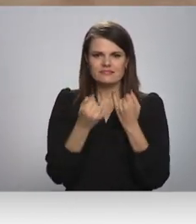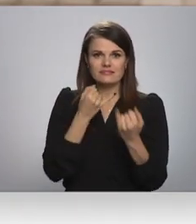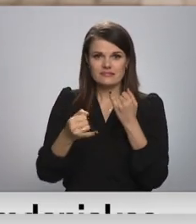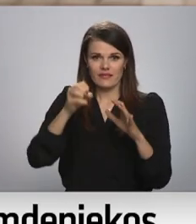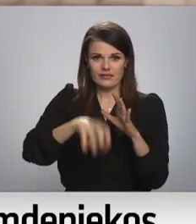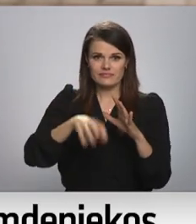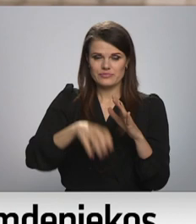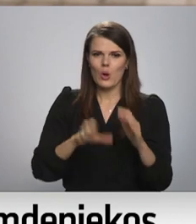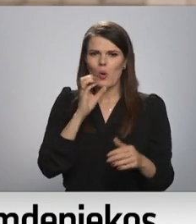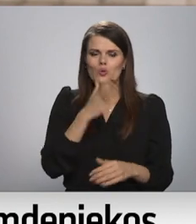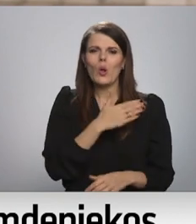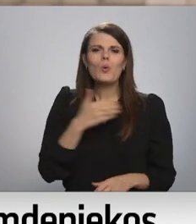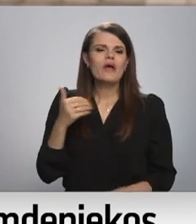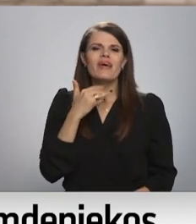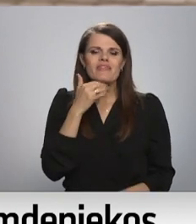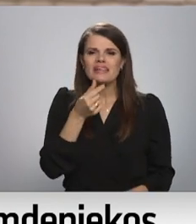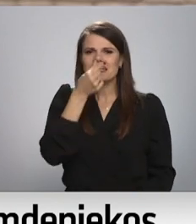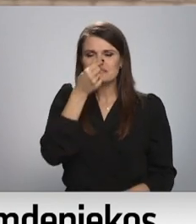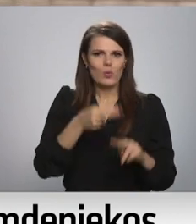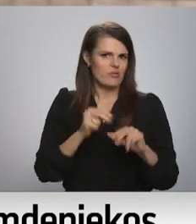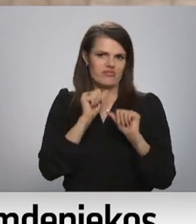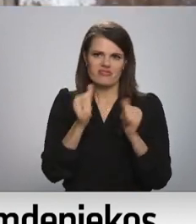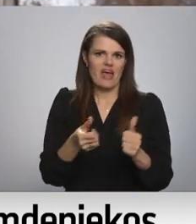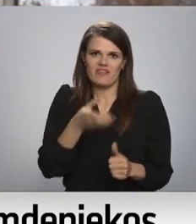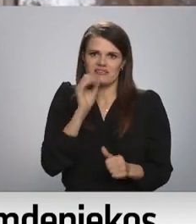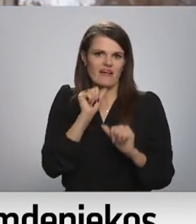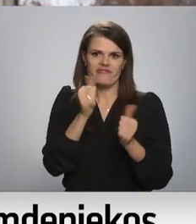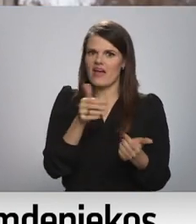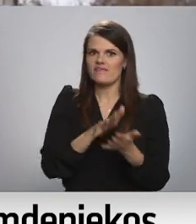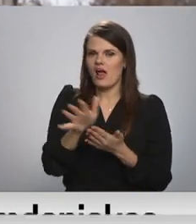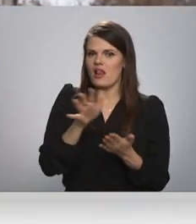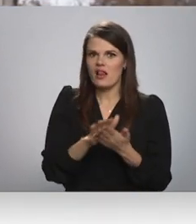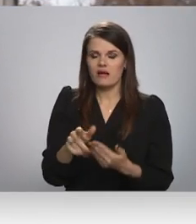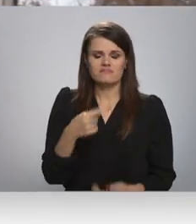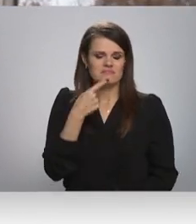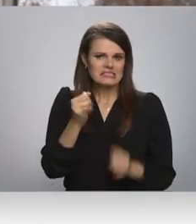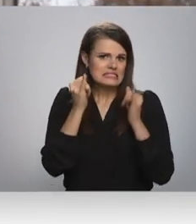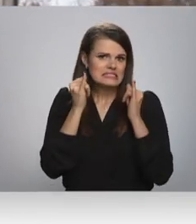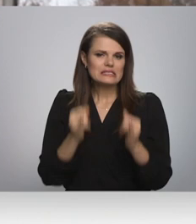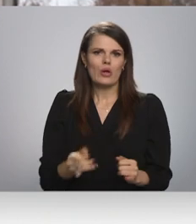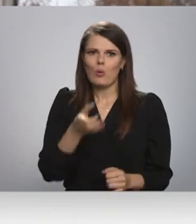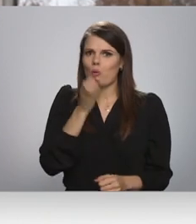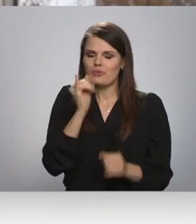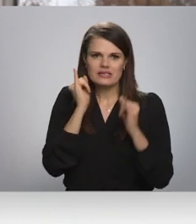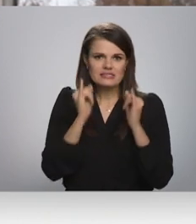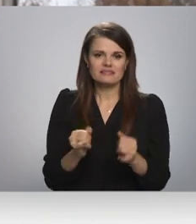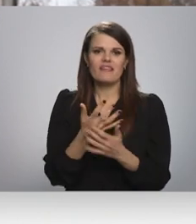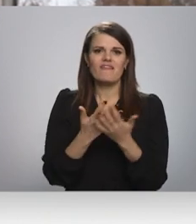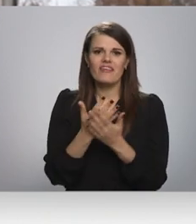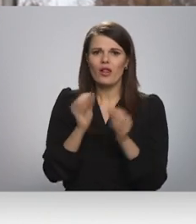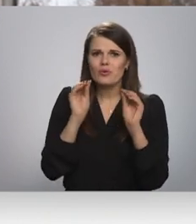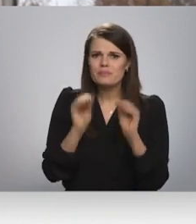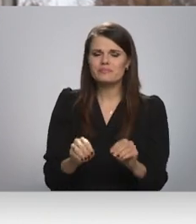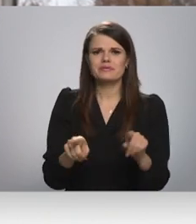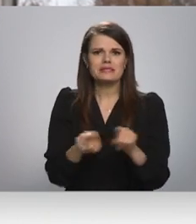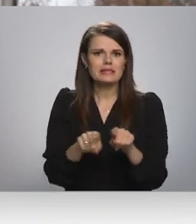ārā. Ļoti netīrs. Un smirdu nav dzerams, nav lietojams. Slikts ir dzeramais ūdens Cimdeniekos, jo filtrējam